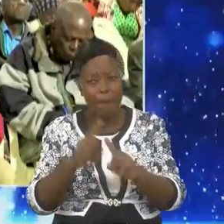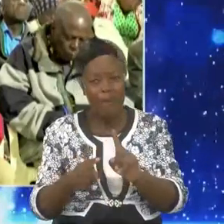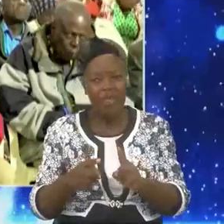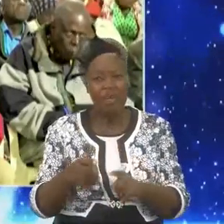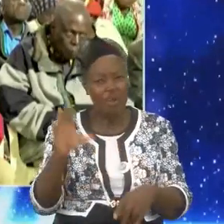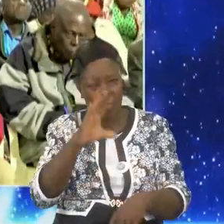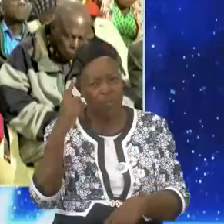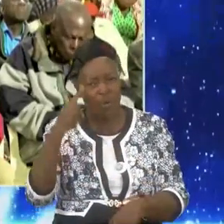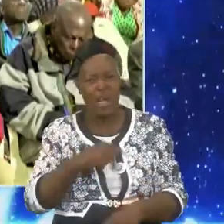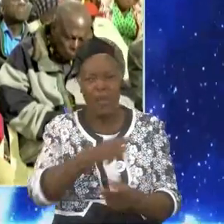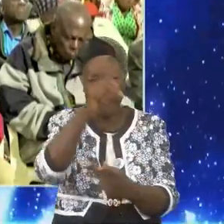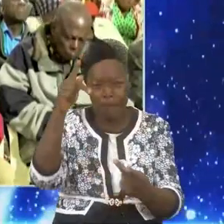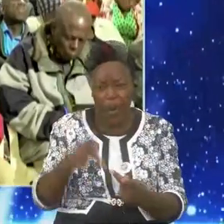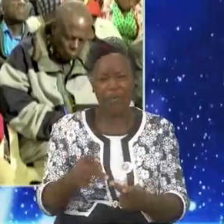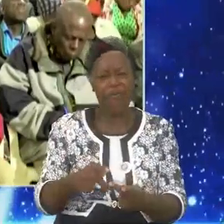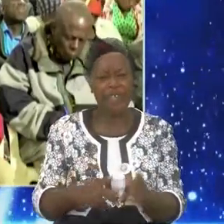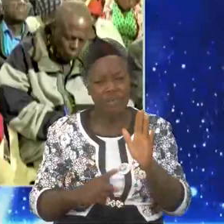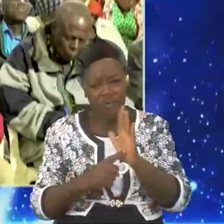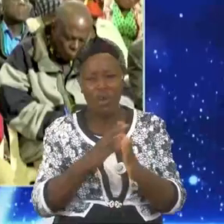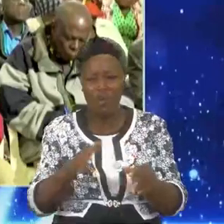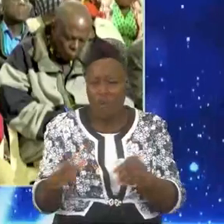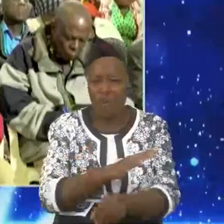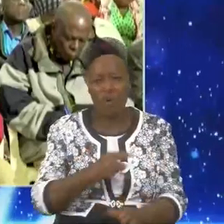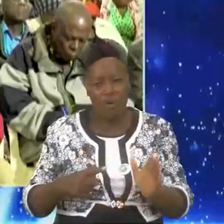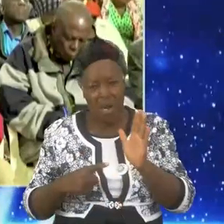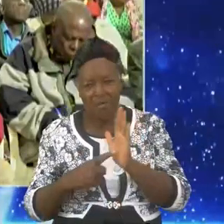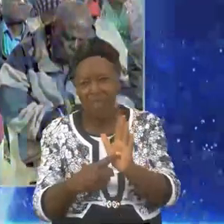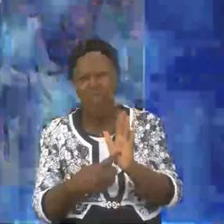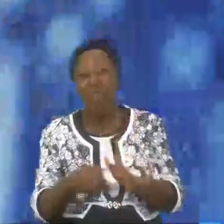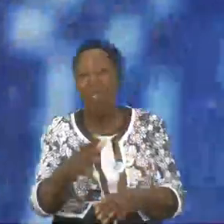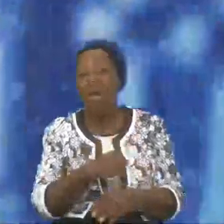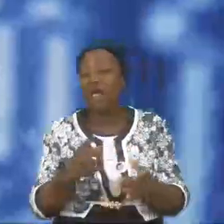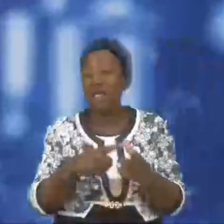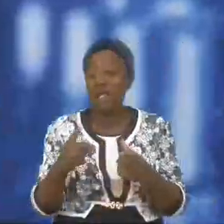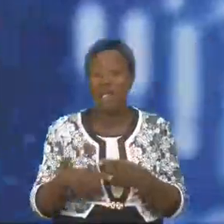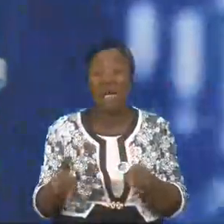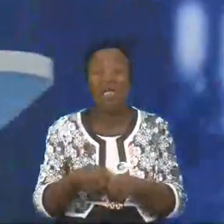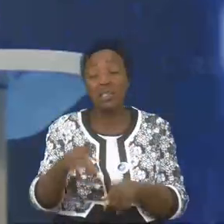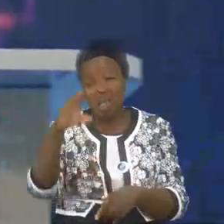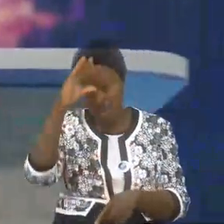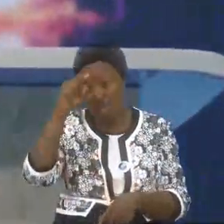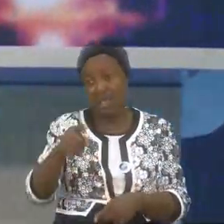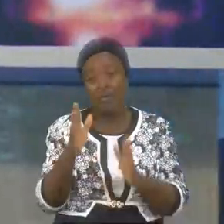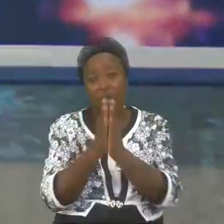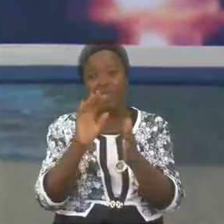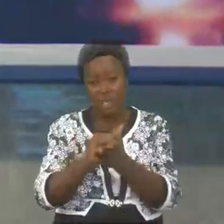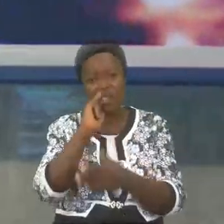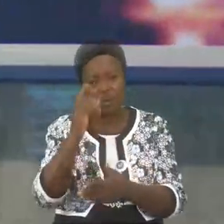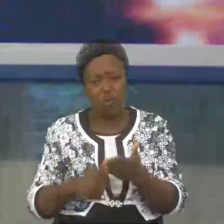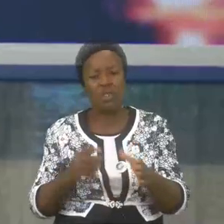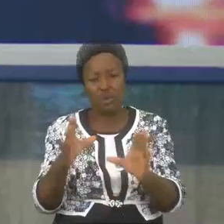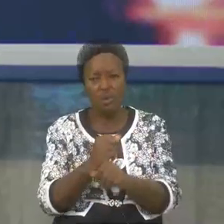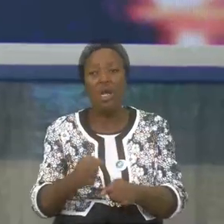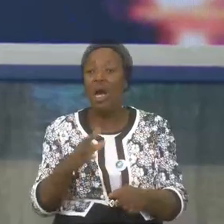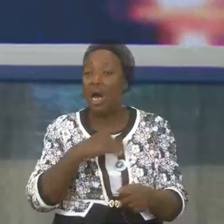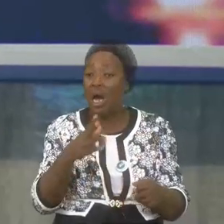Il ne change pas une révélation partielle, mais une révélation pleine, complète. Et comme ils ont prié, c'est ce qu'ils ont eu. Ce pourquoi nous